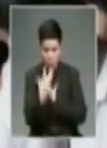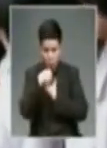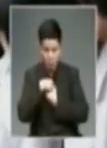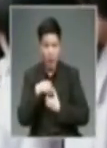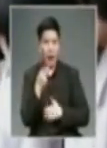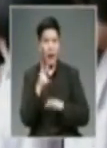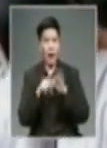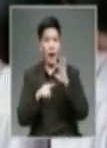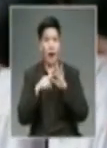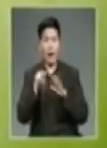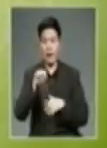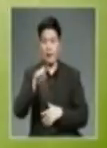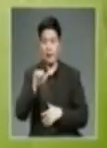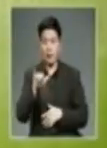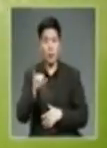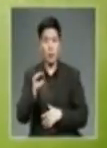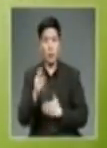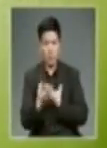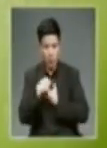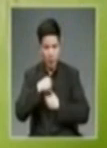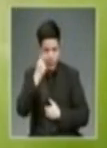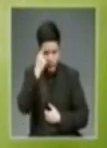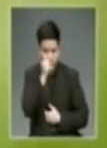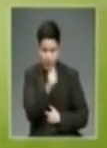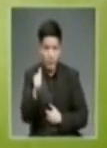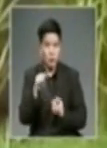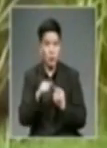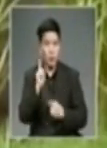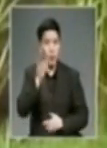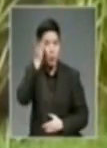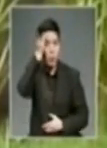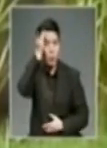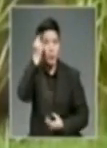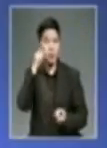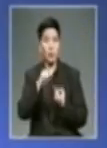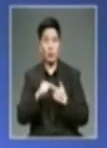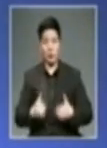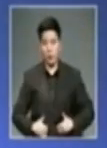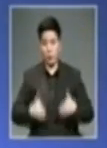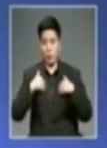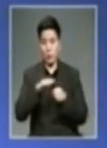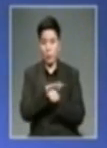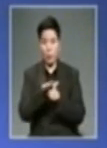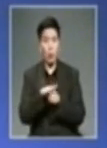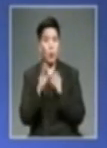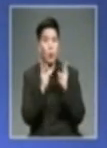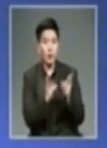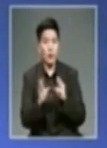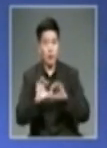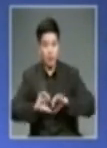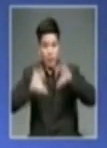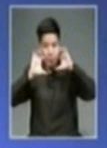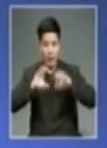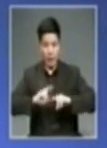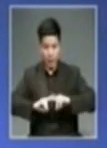และจิตสำนึกที่ดีให้แก่ประชาชนก็เป็นการขับเคลื่อนนำแนวคิดหลักปรัชญาเศรษฐกิจพอเพียงผ่านกลไกประชารัฐเ